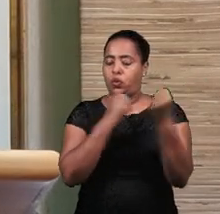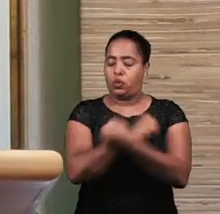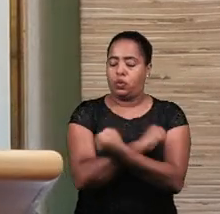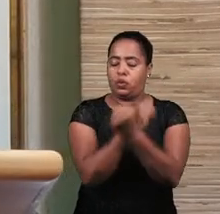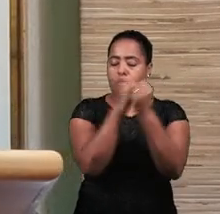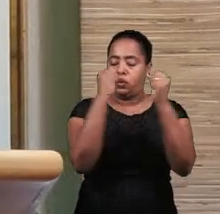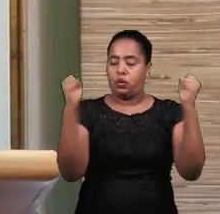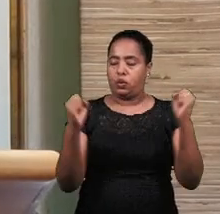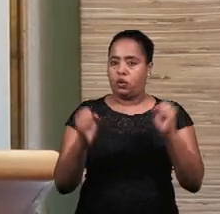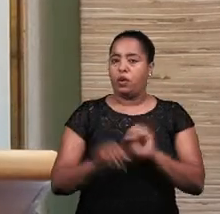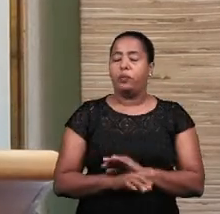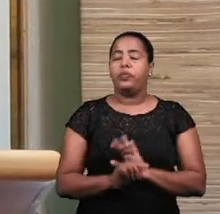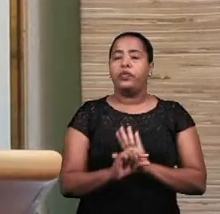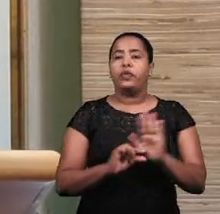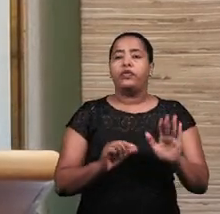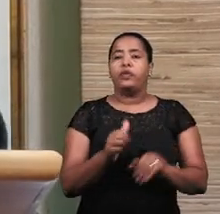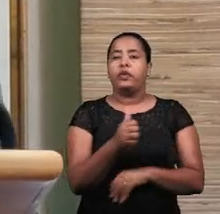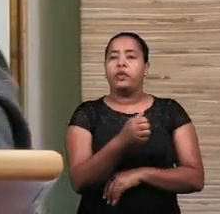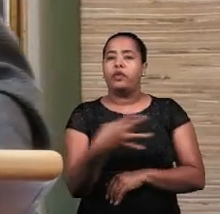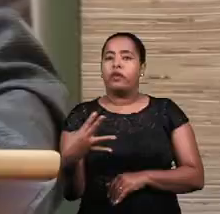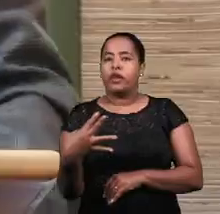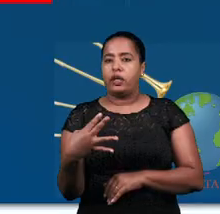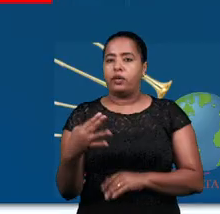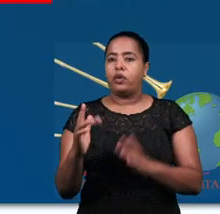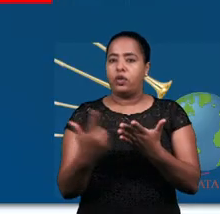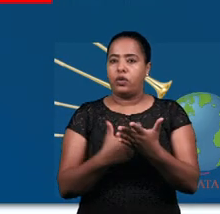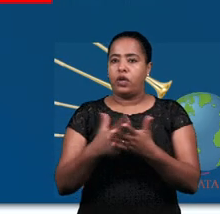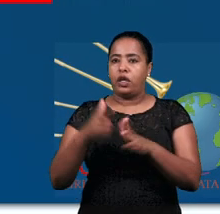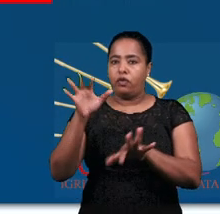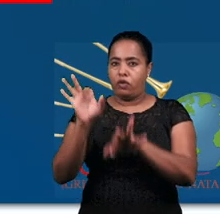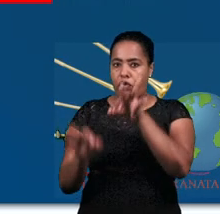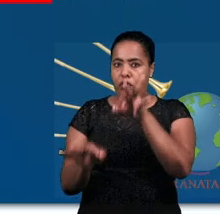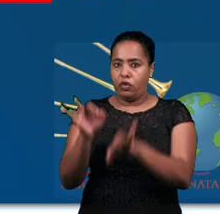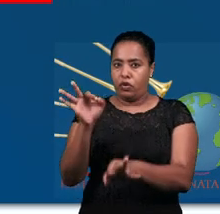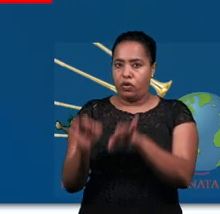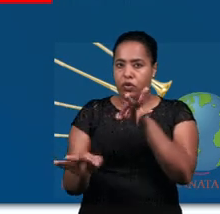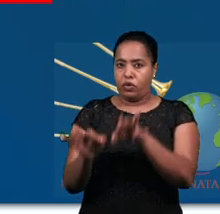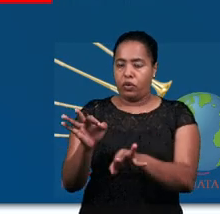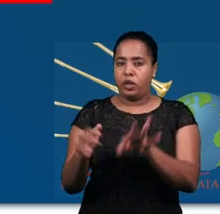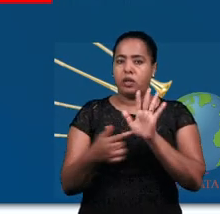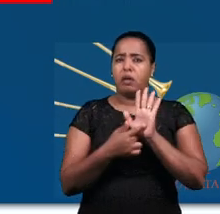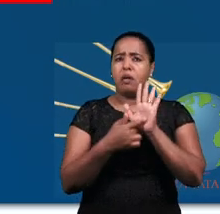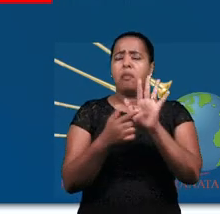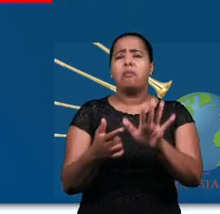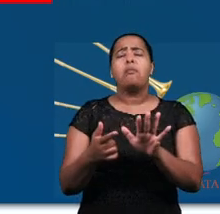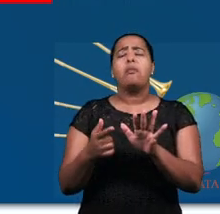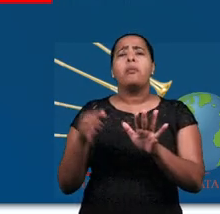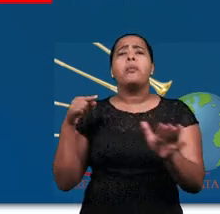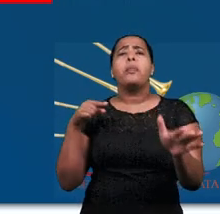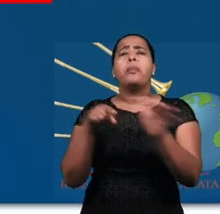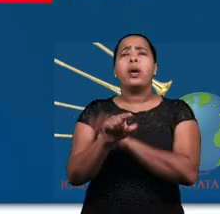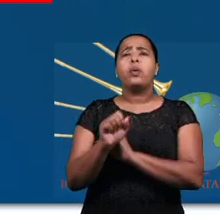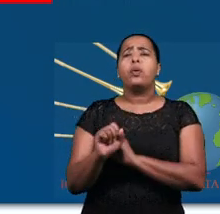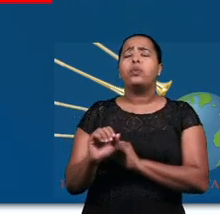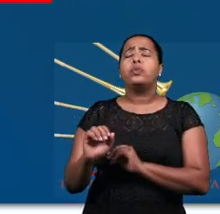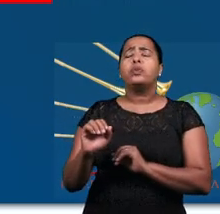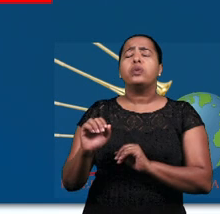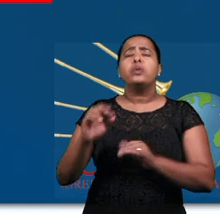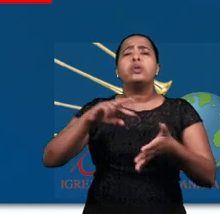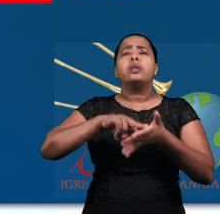de Juge, c'est même dans le tableau ici, une question. Quelle est la signification de l'énigme de